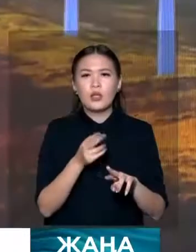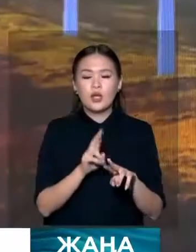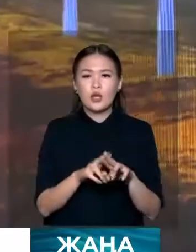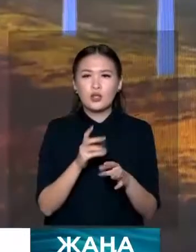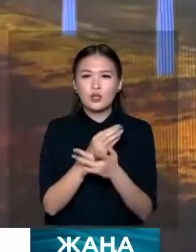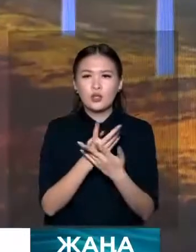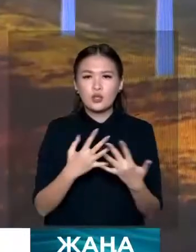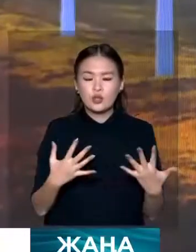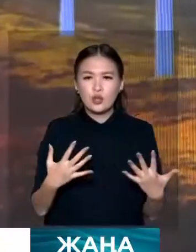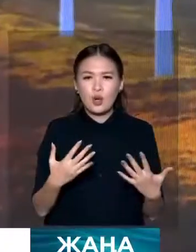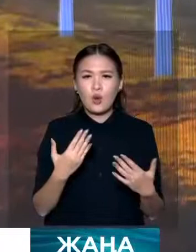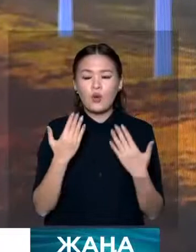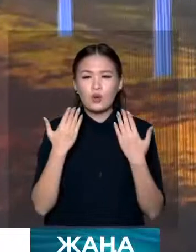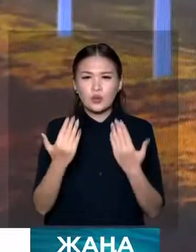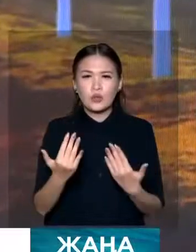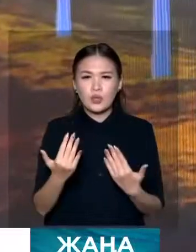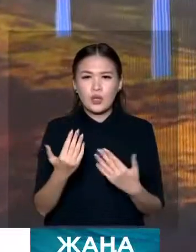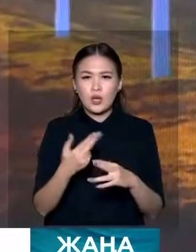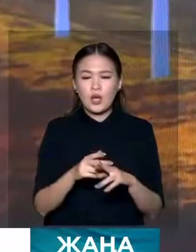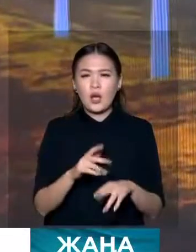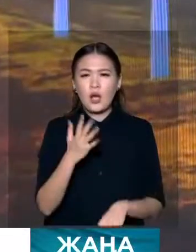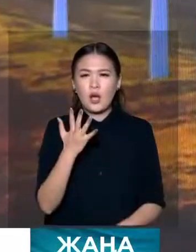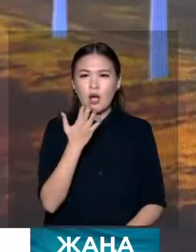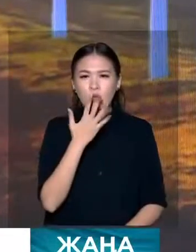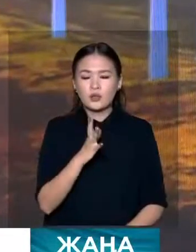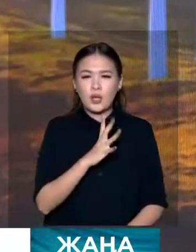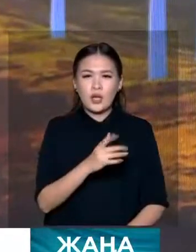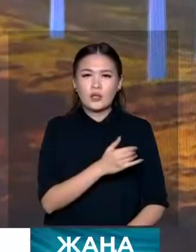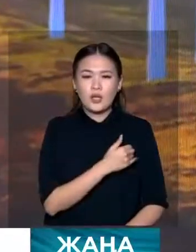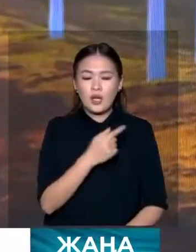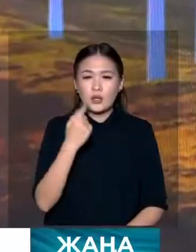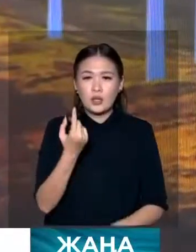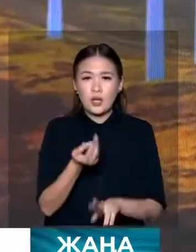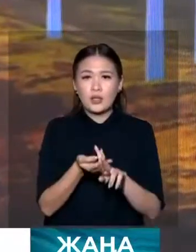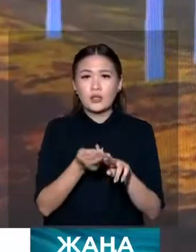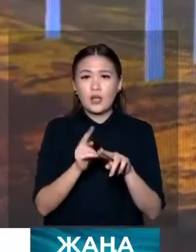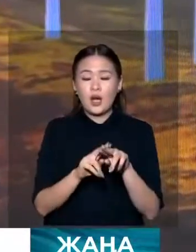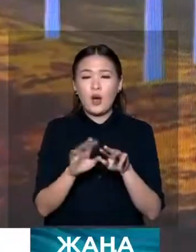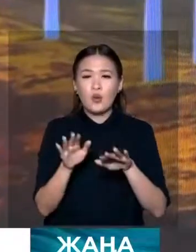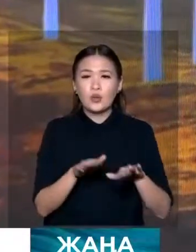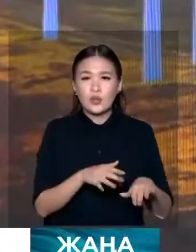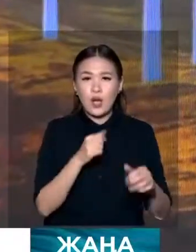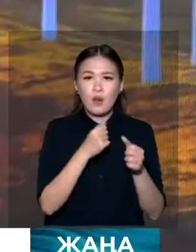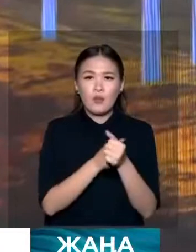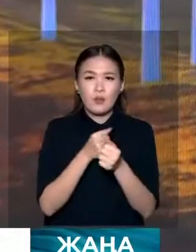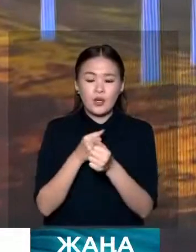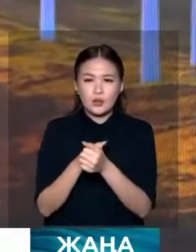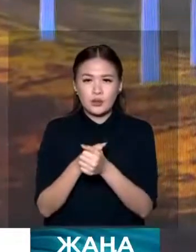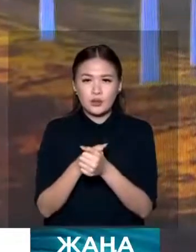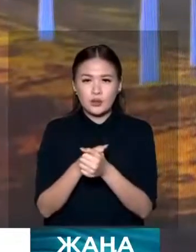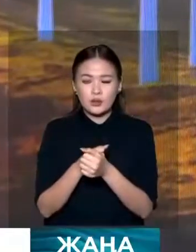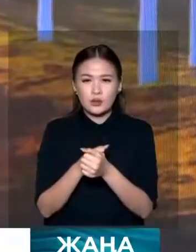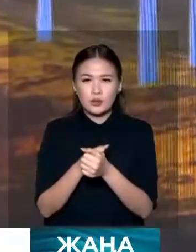түрлі оны мысалға ағылшынша айтқанда lessons learned дейді. Яғни өткен апаттардан алған